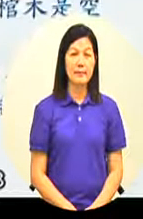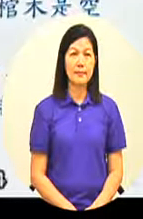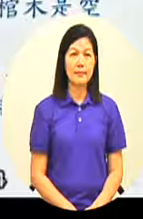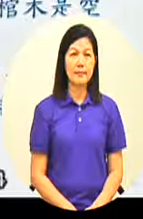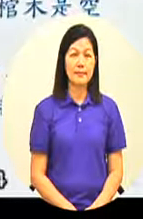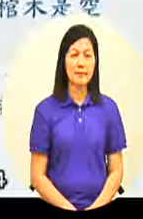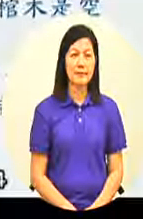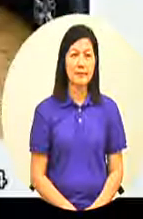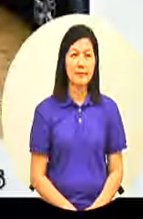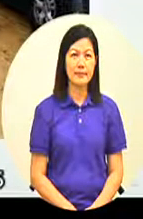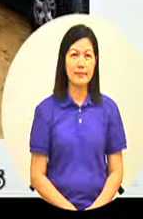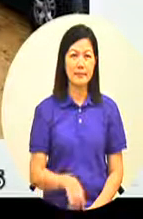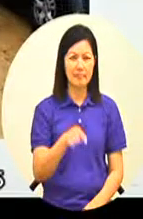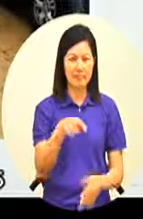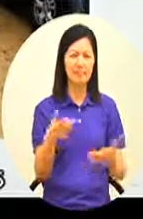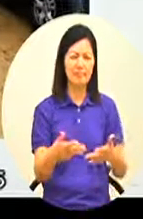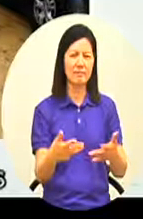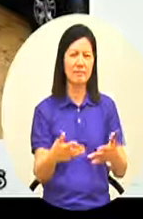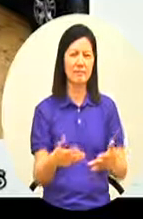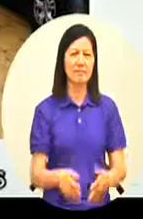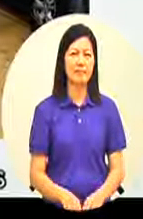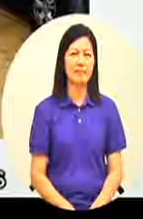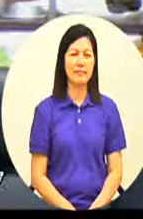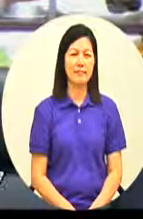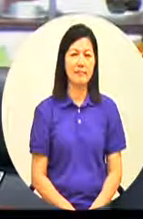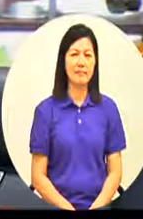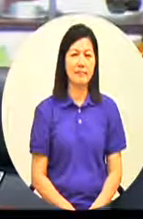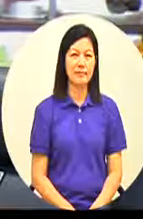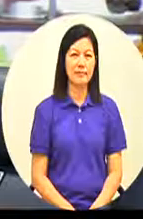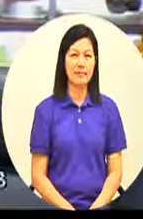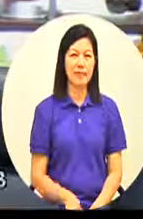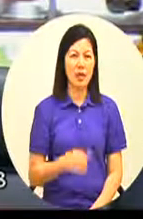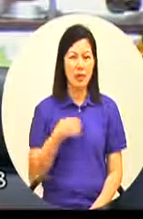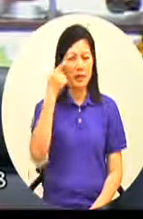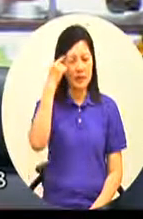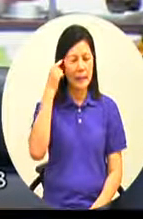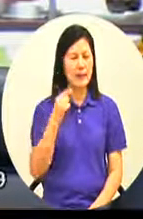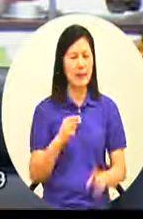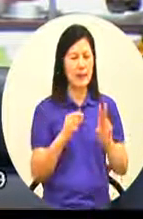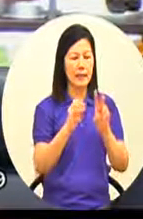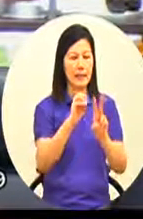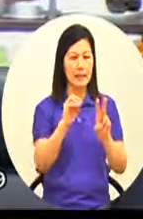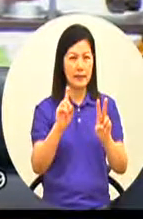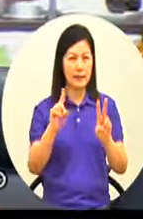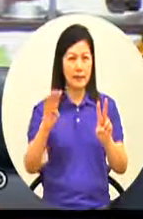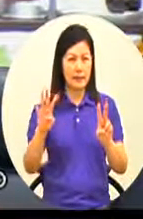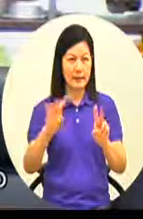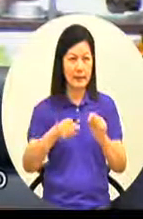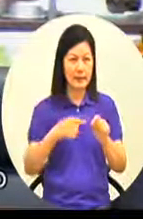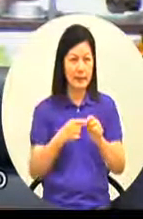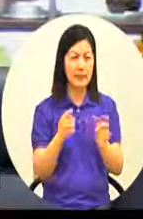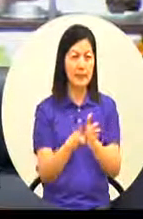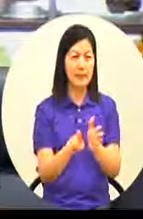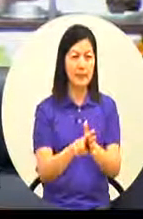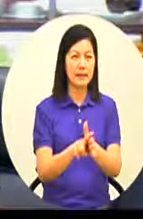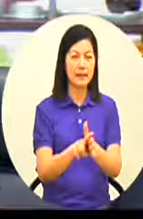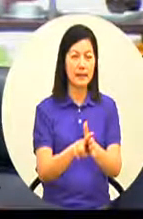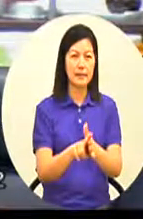就是这个问题啦吼。那我想在2014年的时候吼